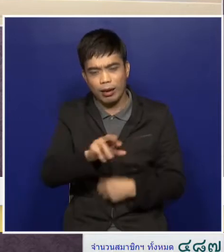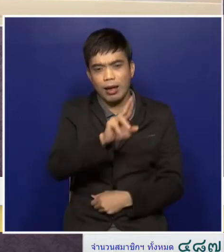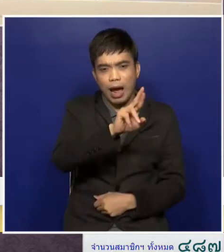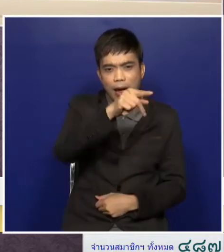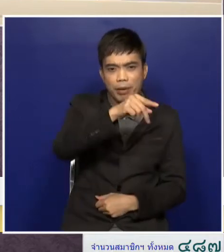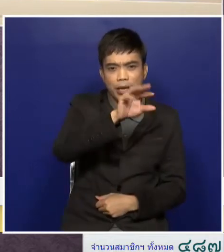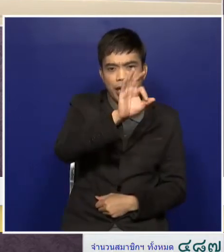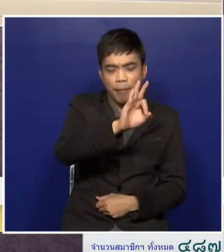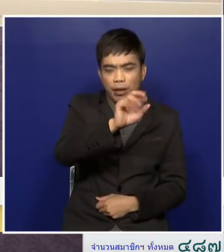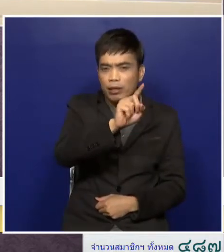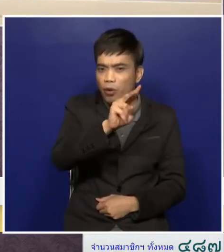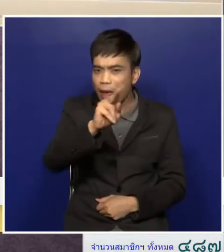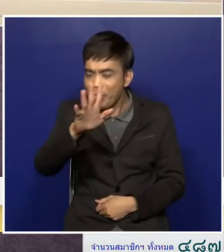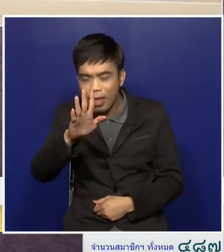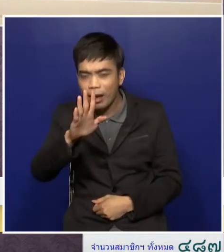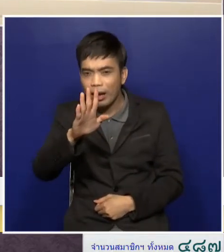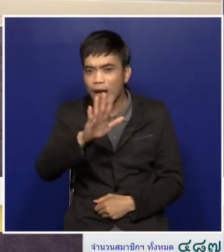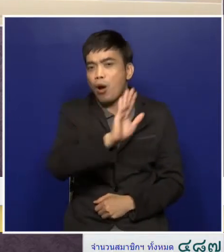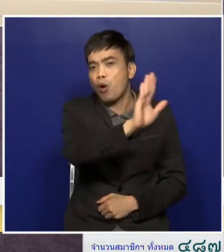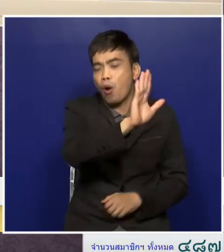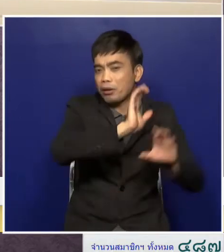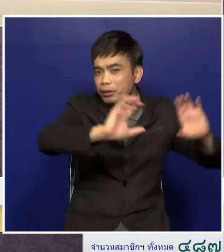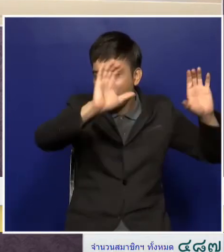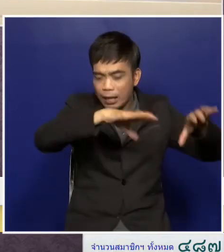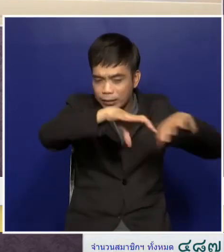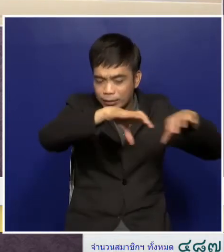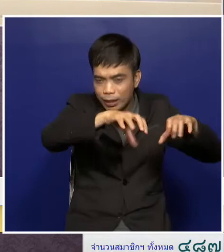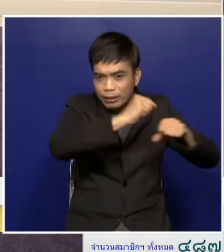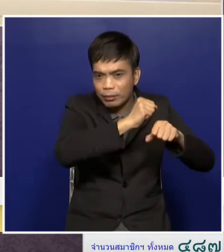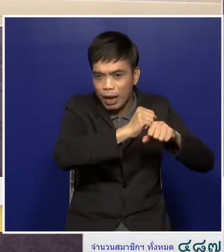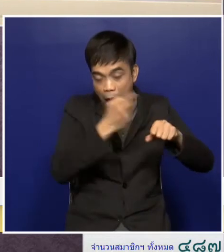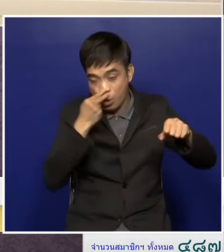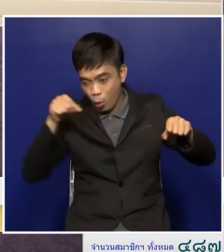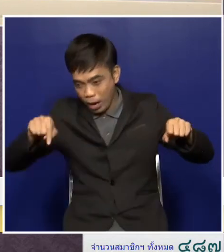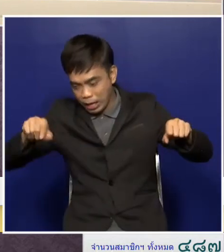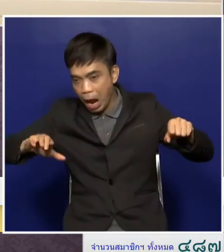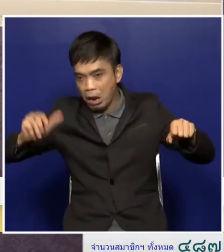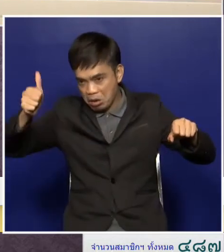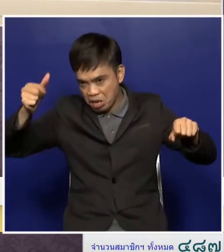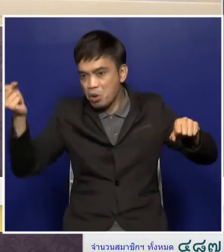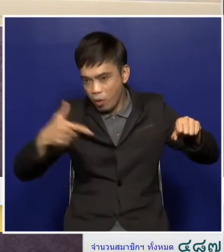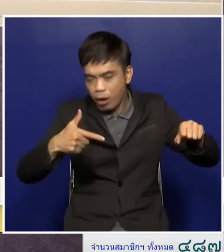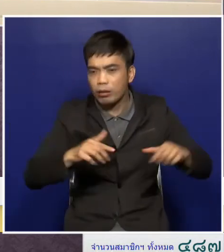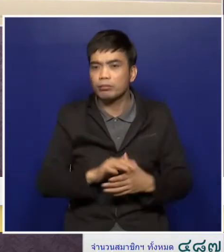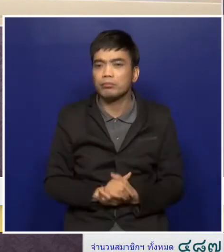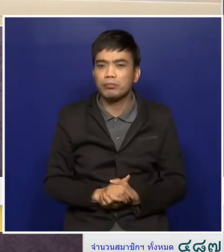34 ที่พัฒนาโยรัชการท่จะดูใน ใน ใ ใ จะประกศว่า